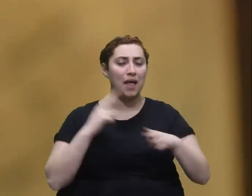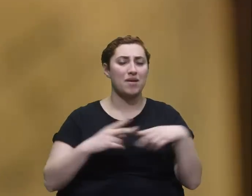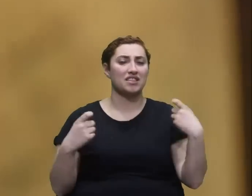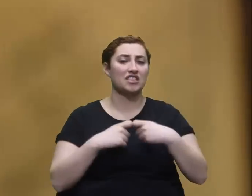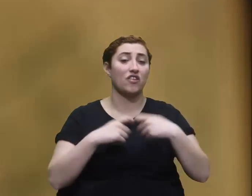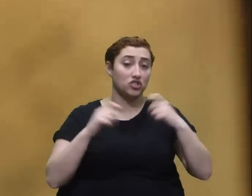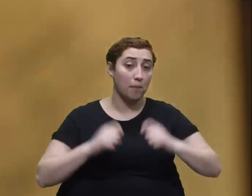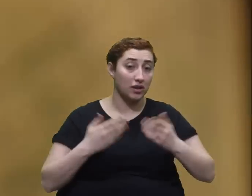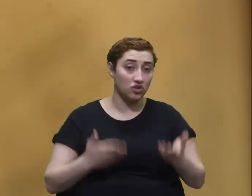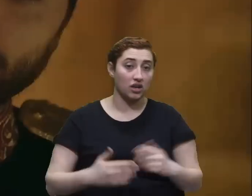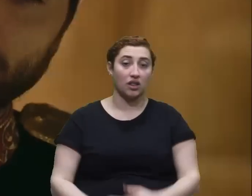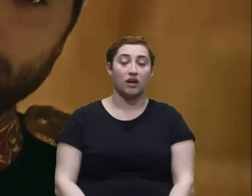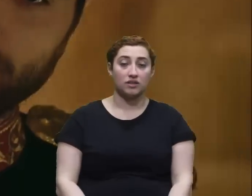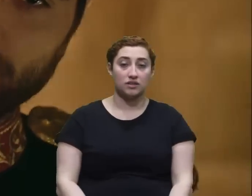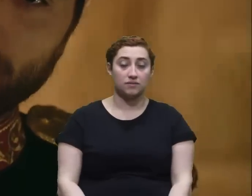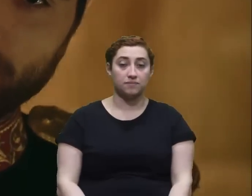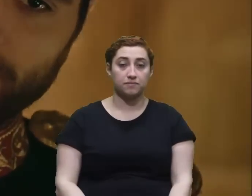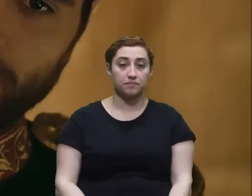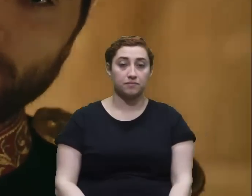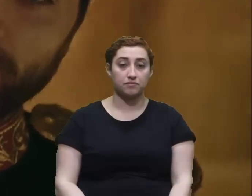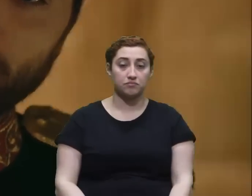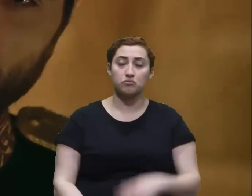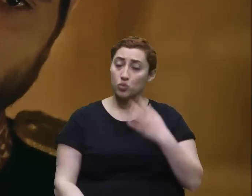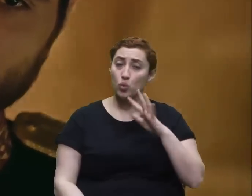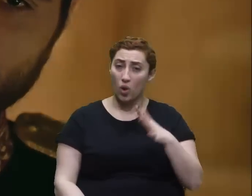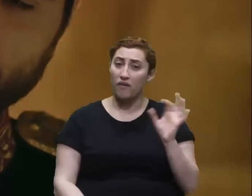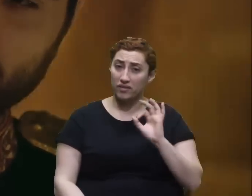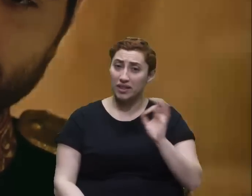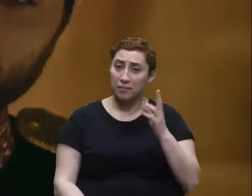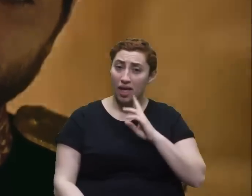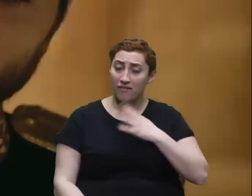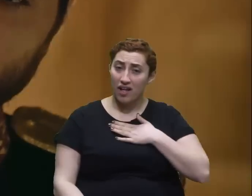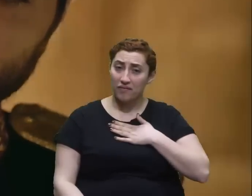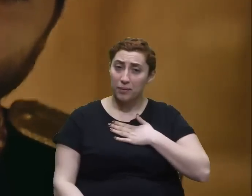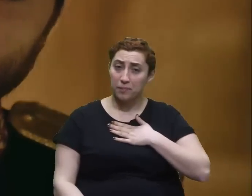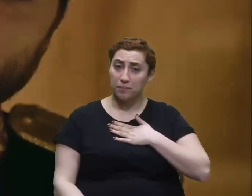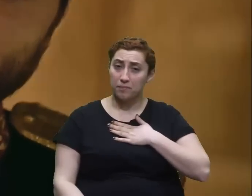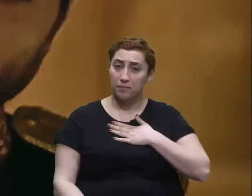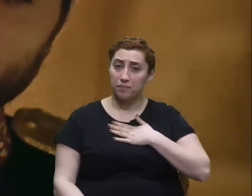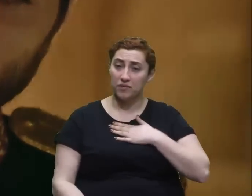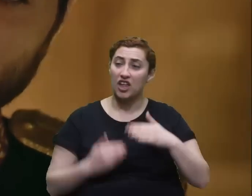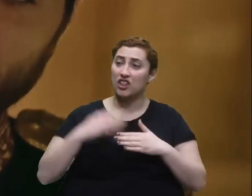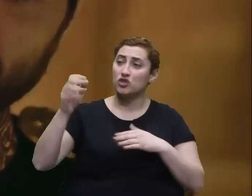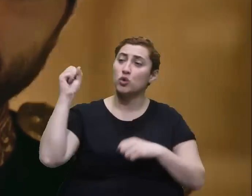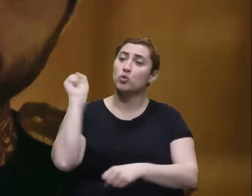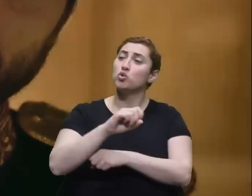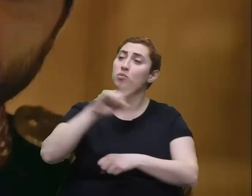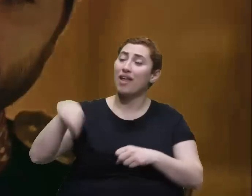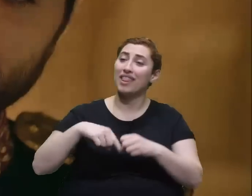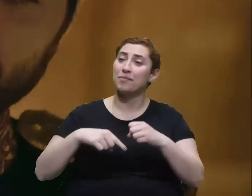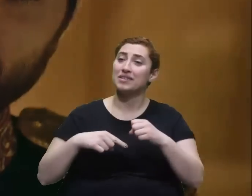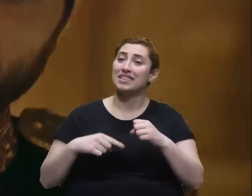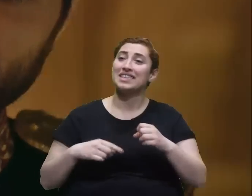yine savaş açacaklardır. Ne tuhaf değil mi pirim? Harici düşmanlarımızın